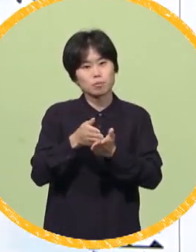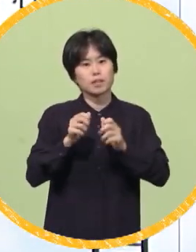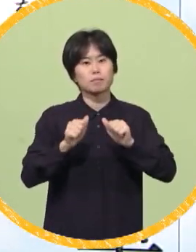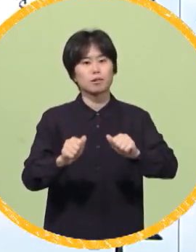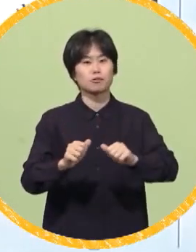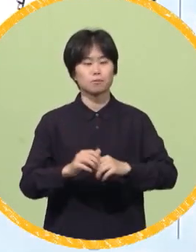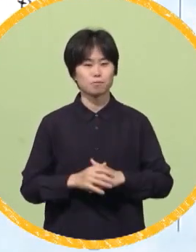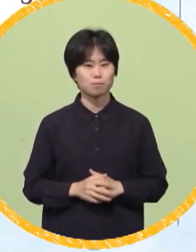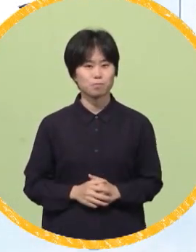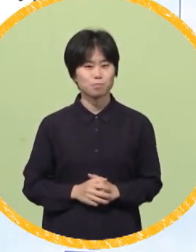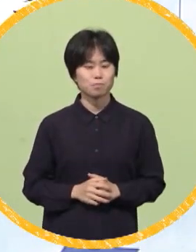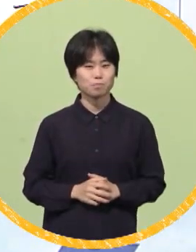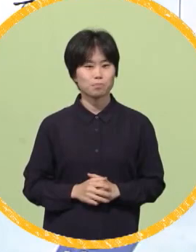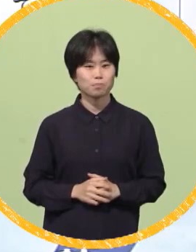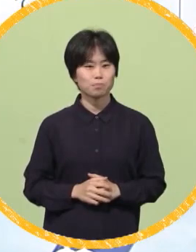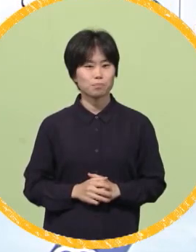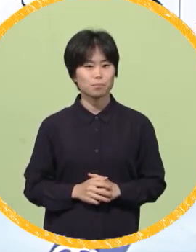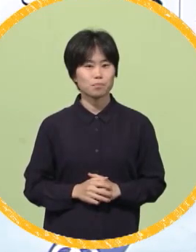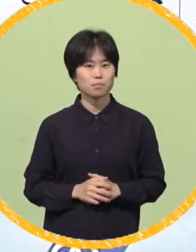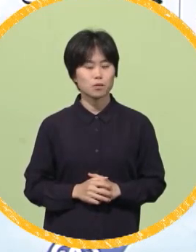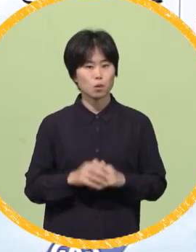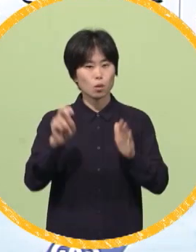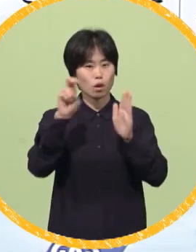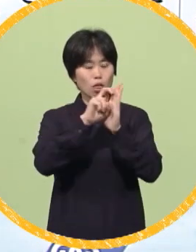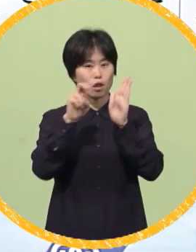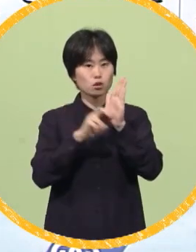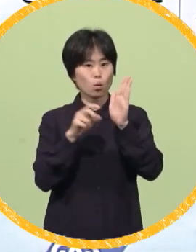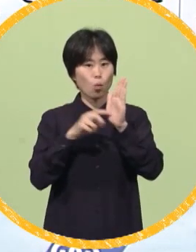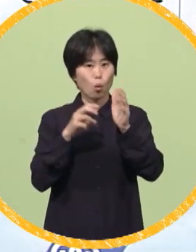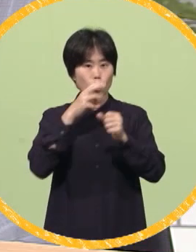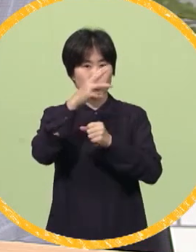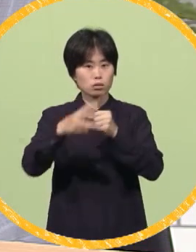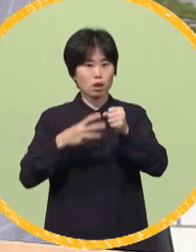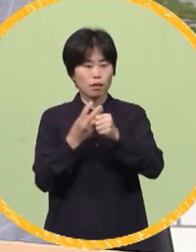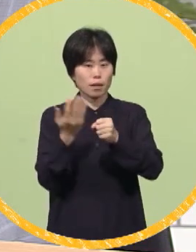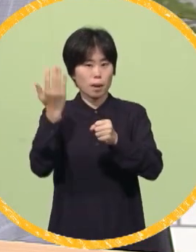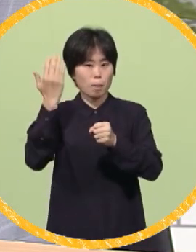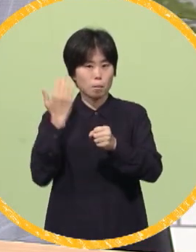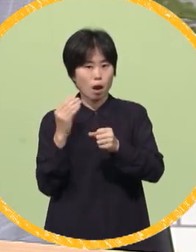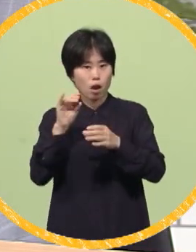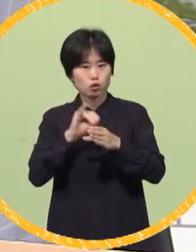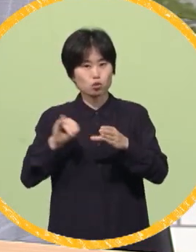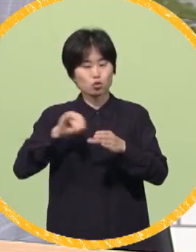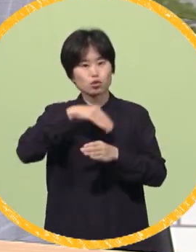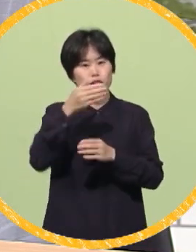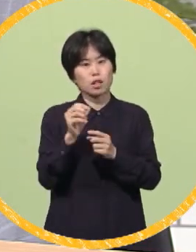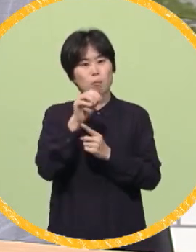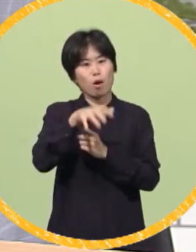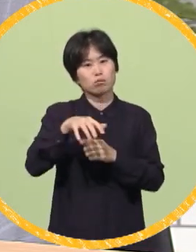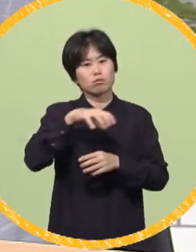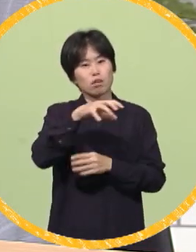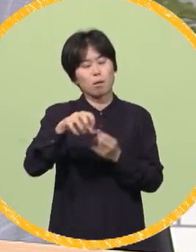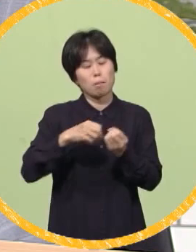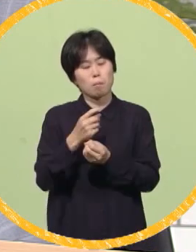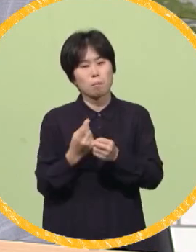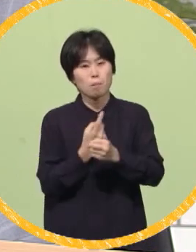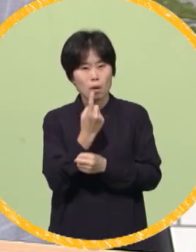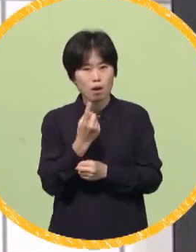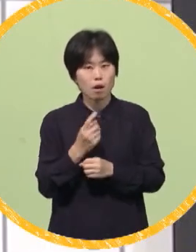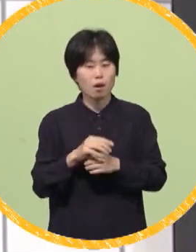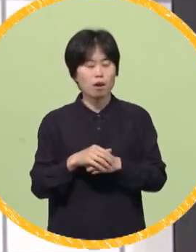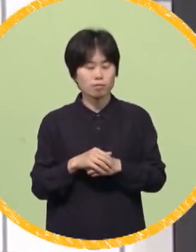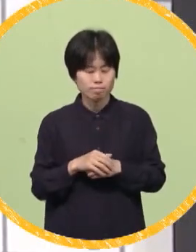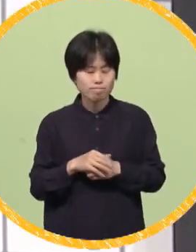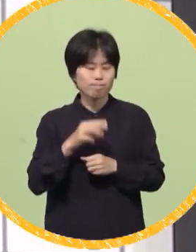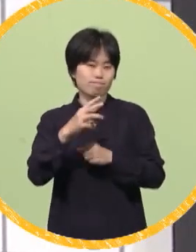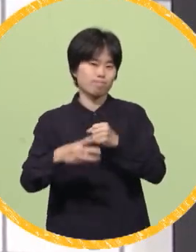い、まあ、この憲章なんですけれども、はい、3年前の津久井やまゆり園の事件を受けて策定されたものですよね。 そうなんですよね。3年